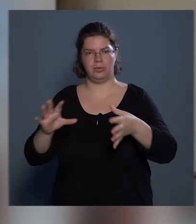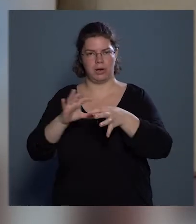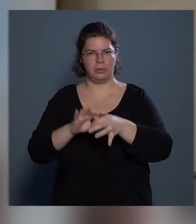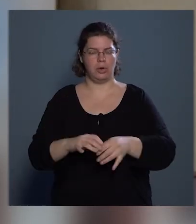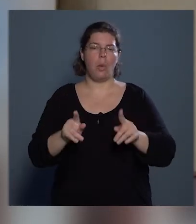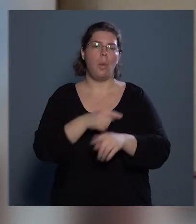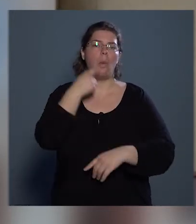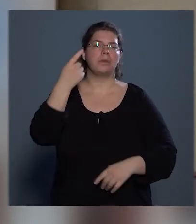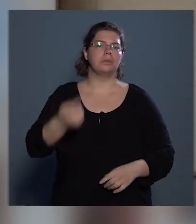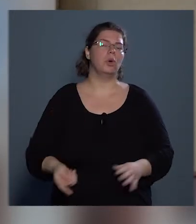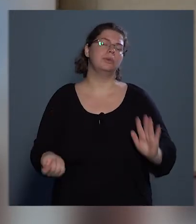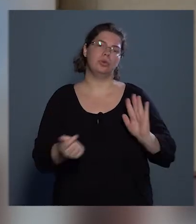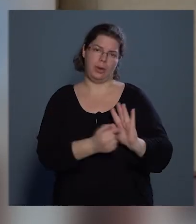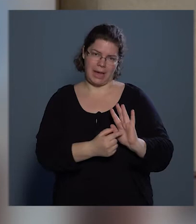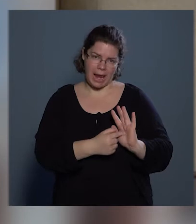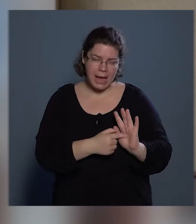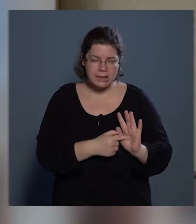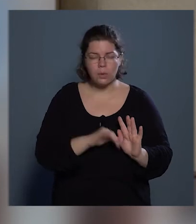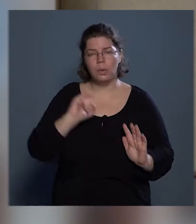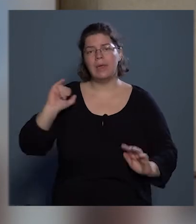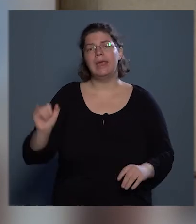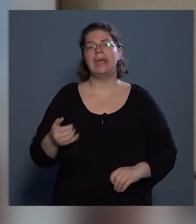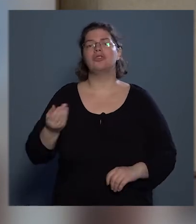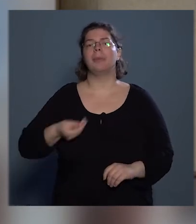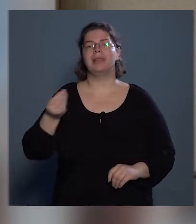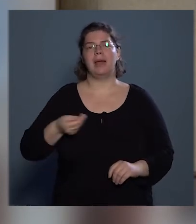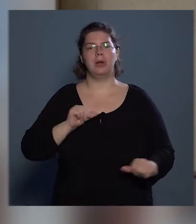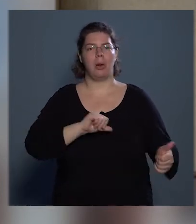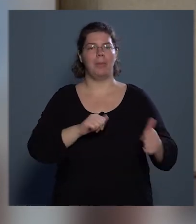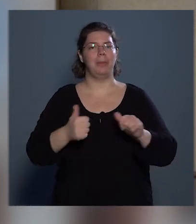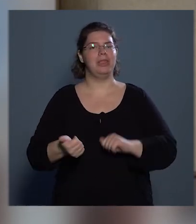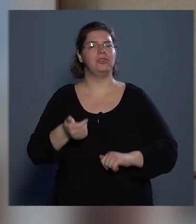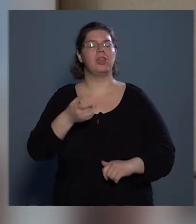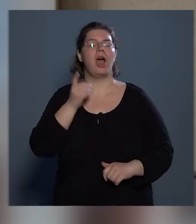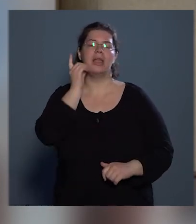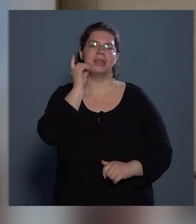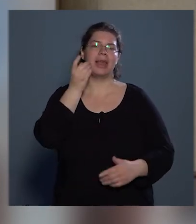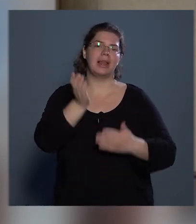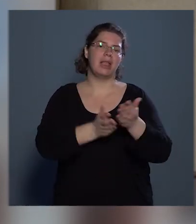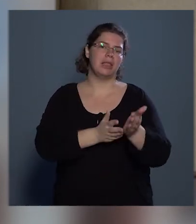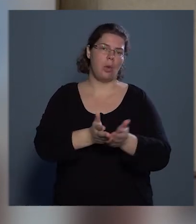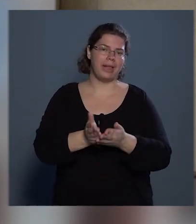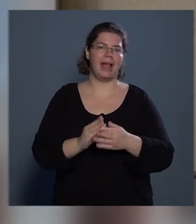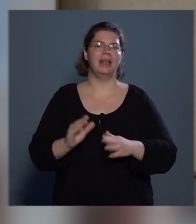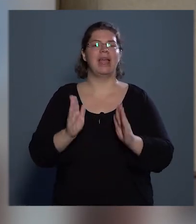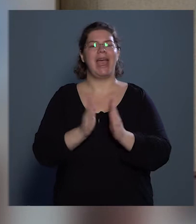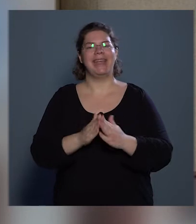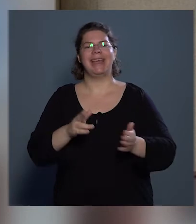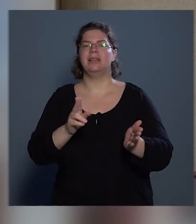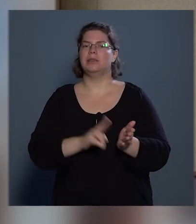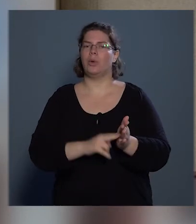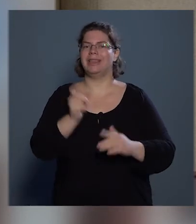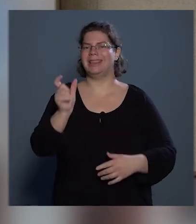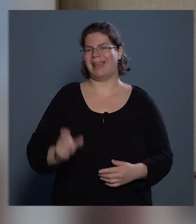úgymond kötelező, és a beszámoló a baptista szeretett szolgálat egyházi jogi